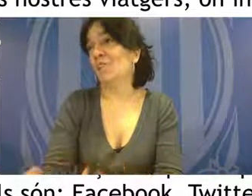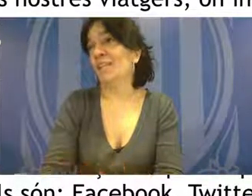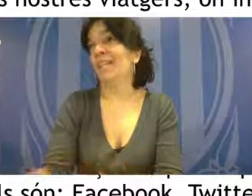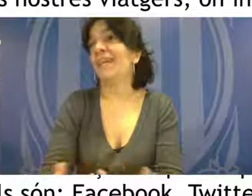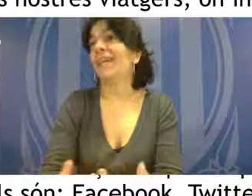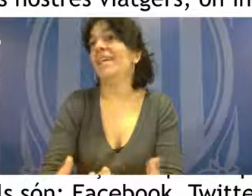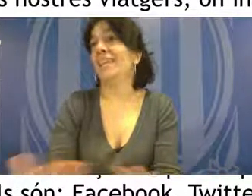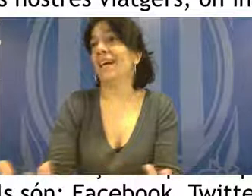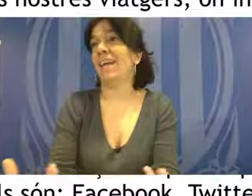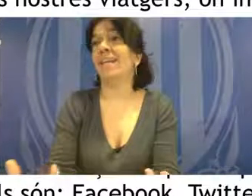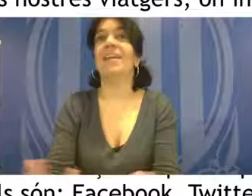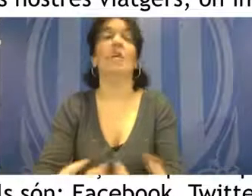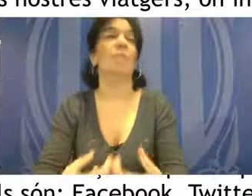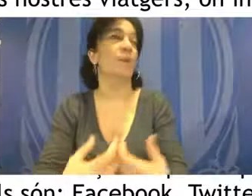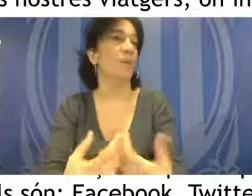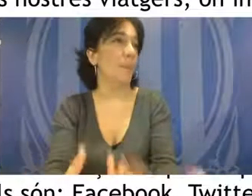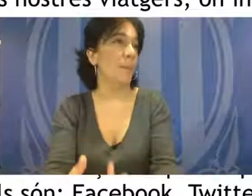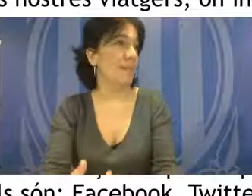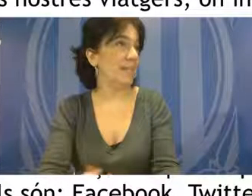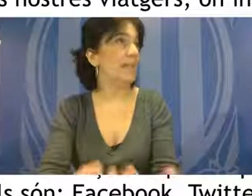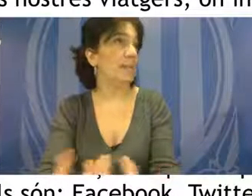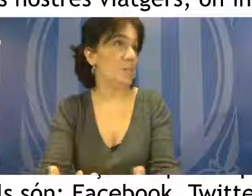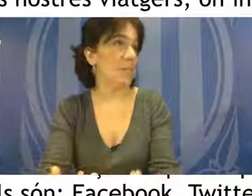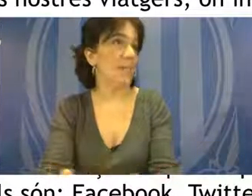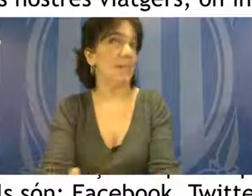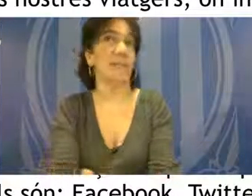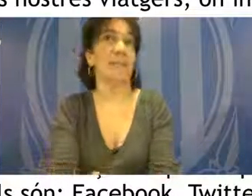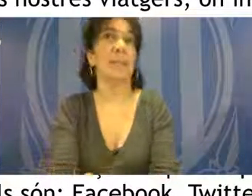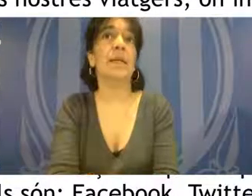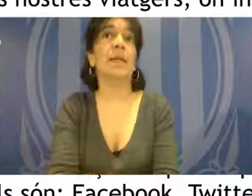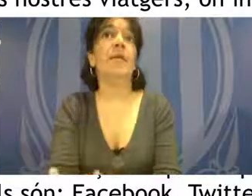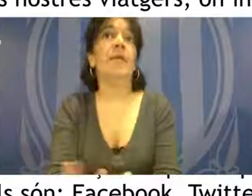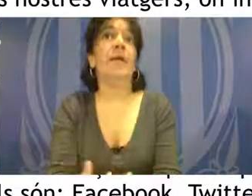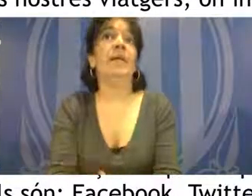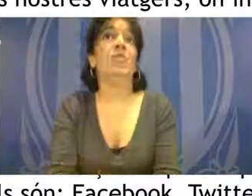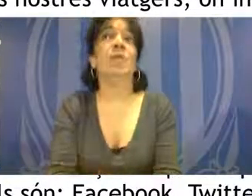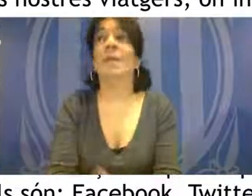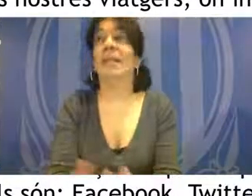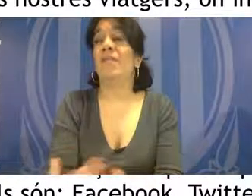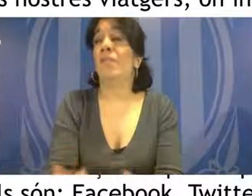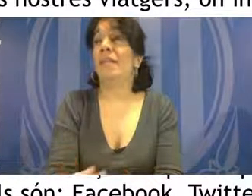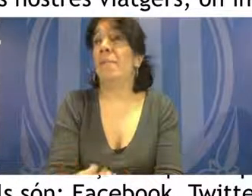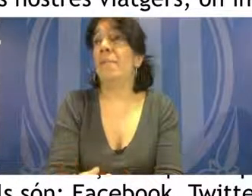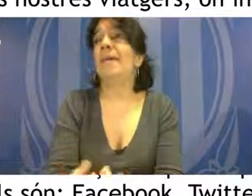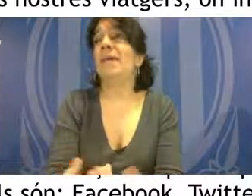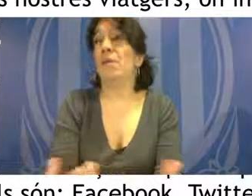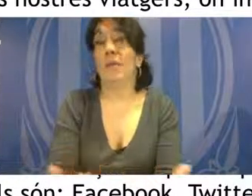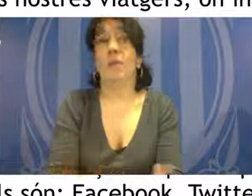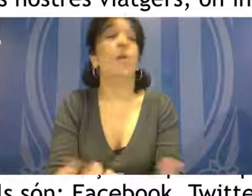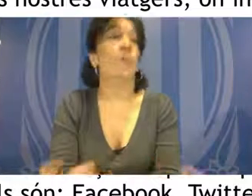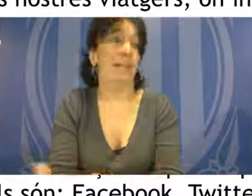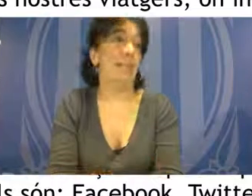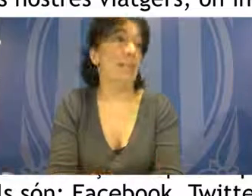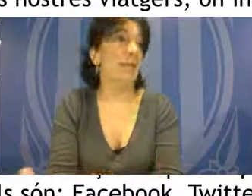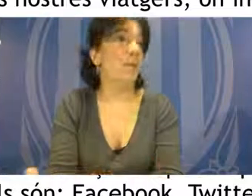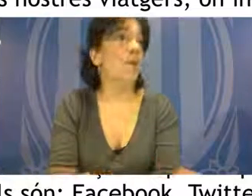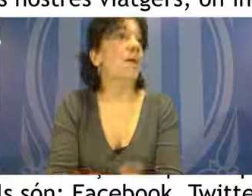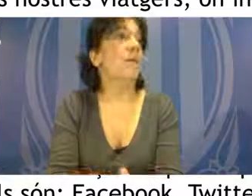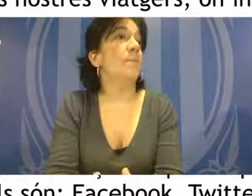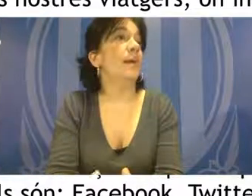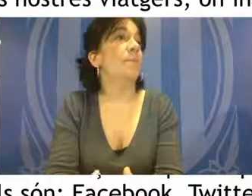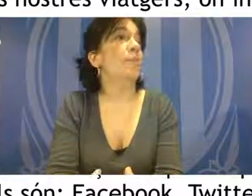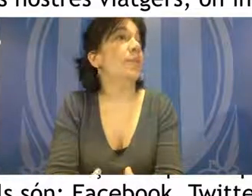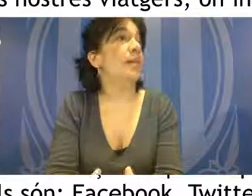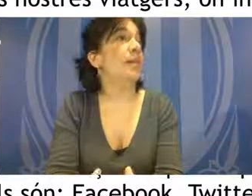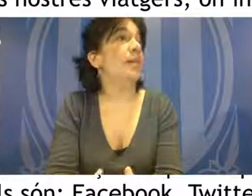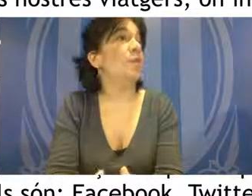la nostra terra, els agrada, i que puguin compartir experiències. És una plataforma també innovadora, o pretén ser-ho,